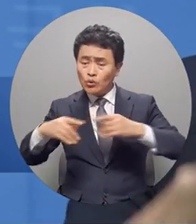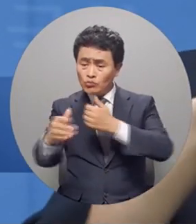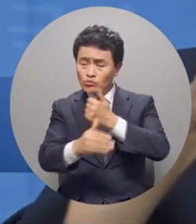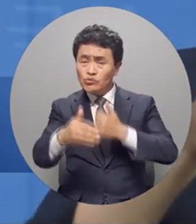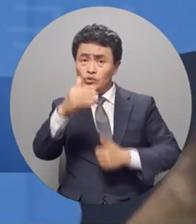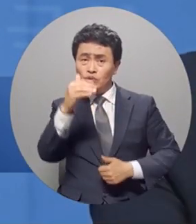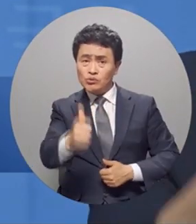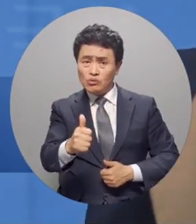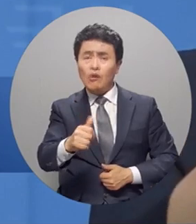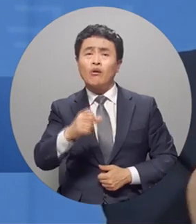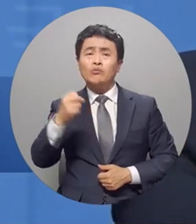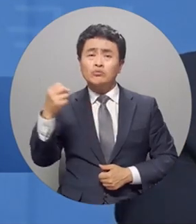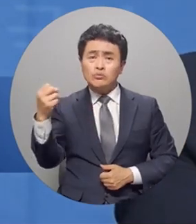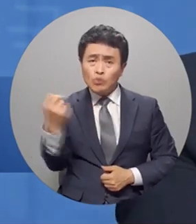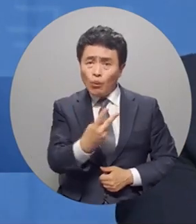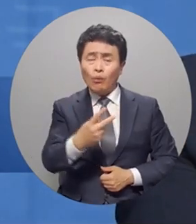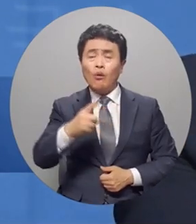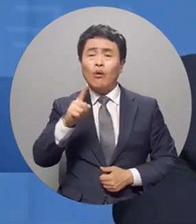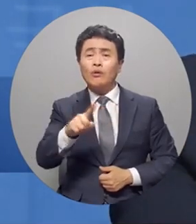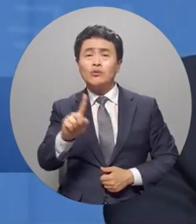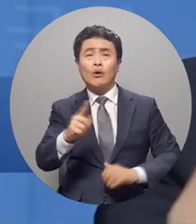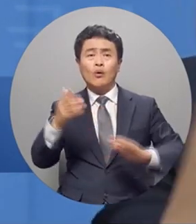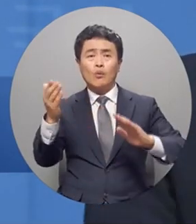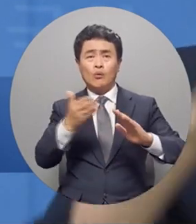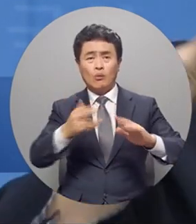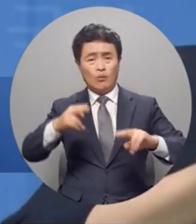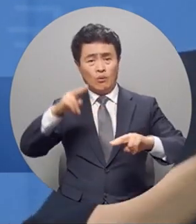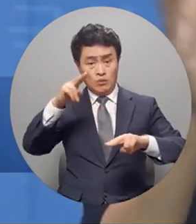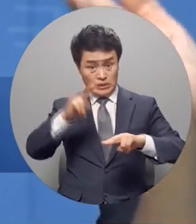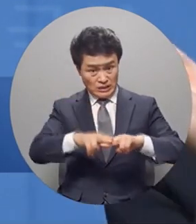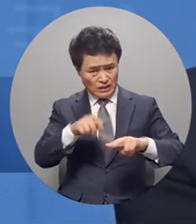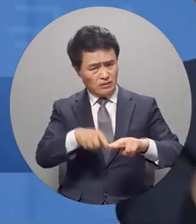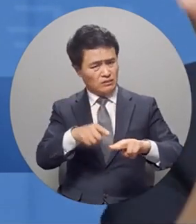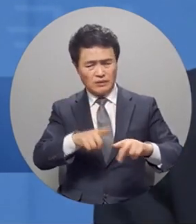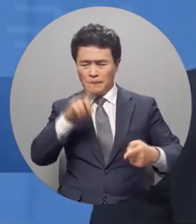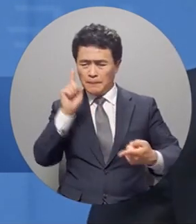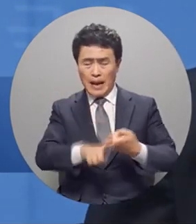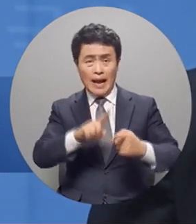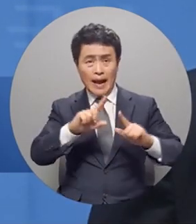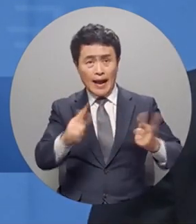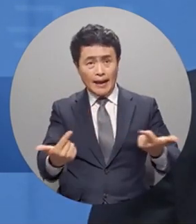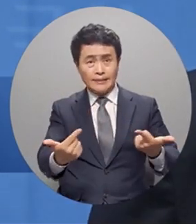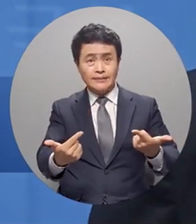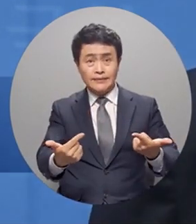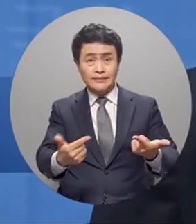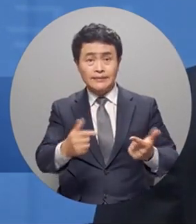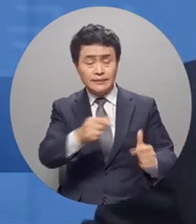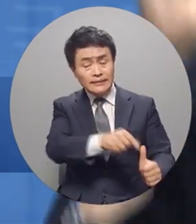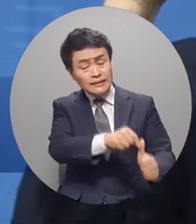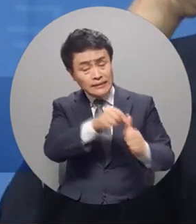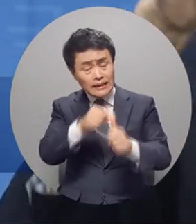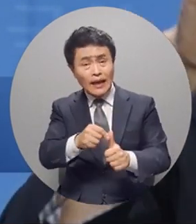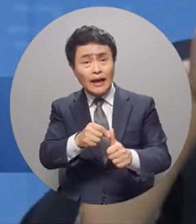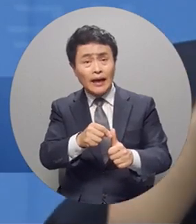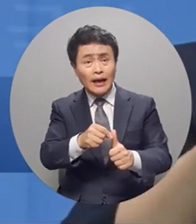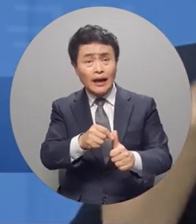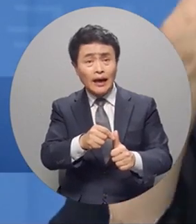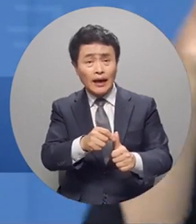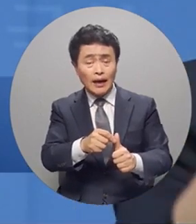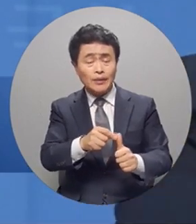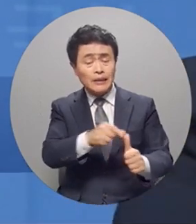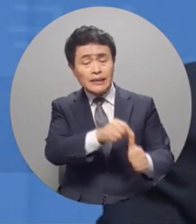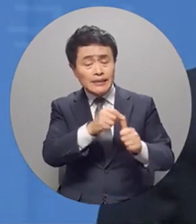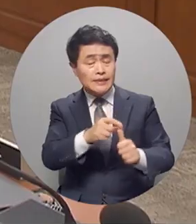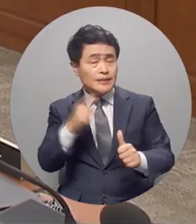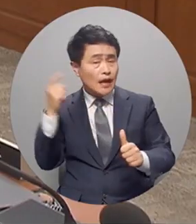방송통신위원장직 물론이고 어떤 공직에도 부적한 부적합한 인사라는 것이 인사청문회에서